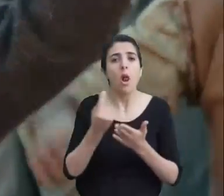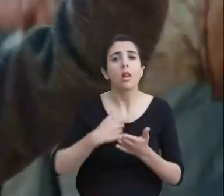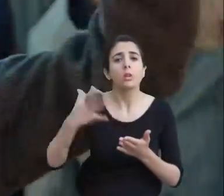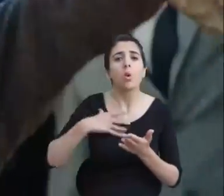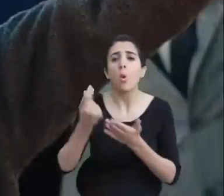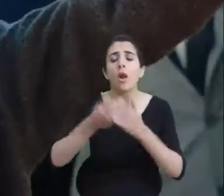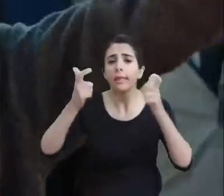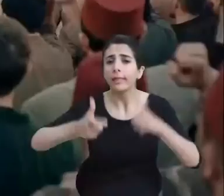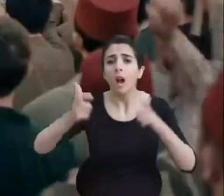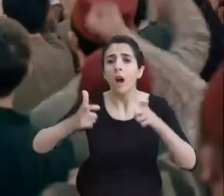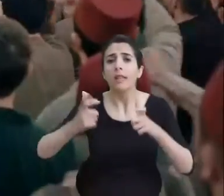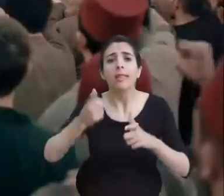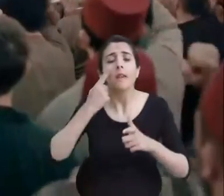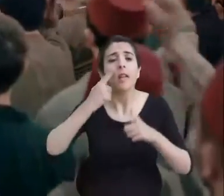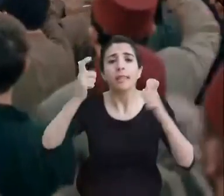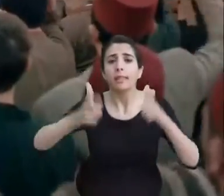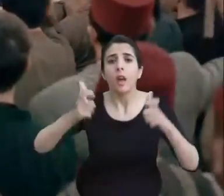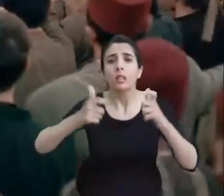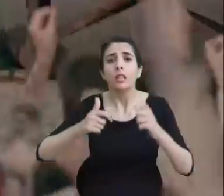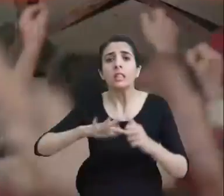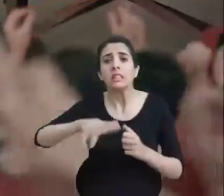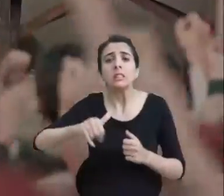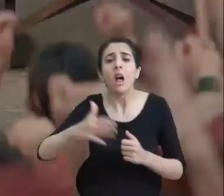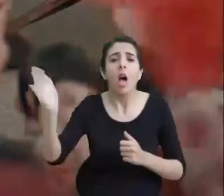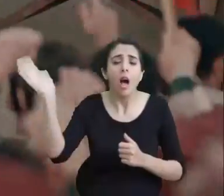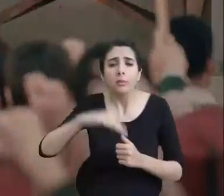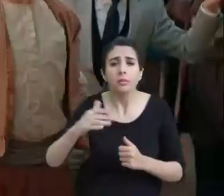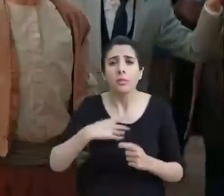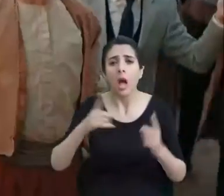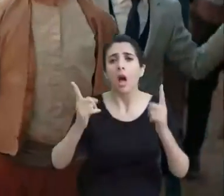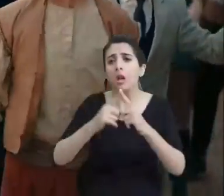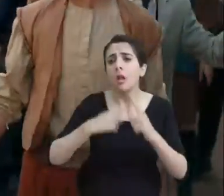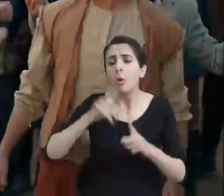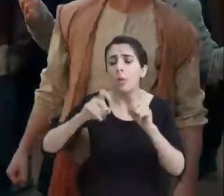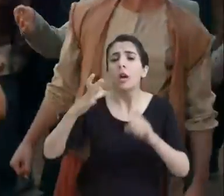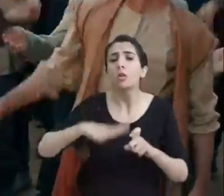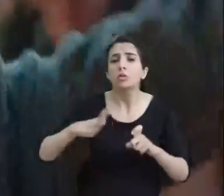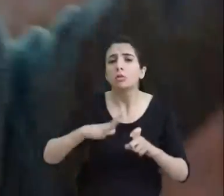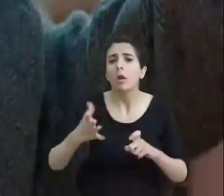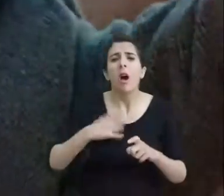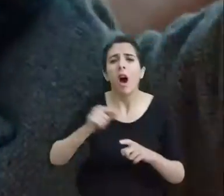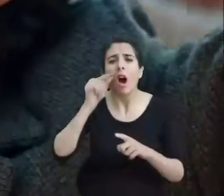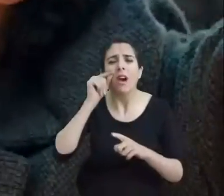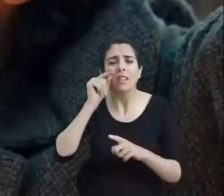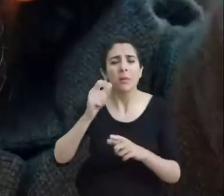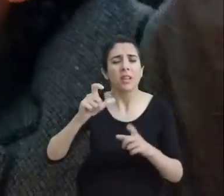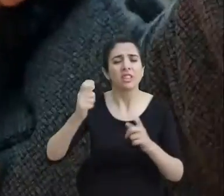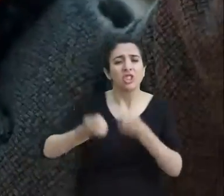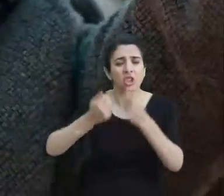teröristler uç. Kur'an nerede? Devlet nerede? Hırsızlar bulunsun, hesap sorulsun. Daire